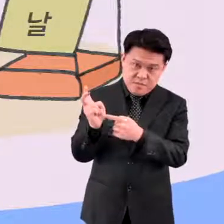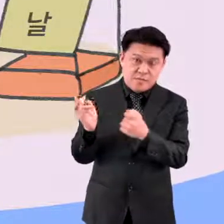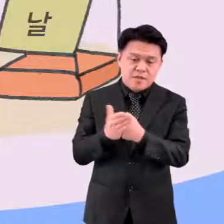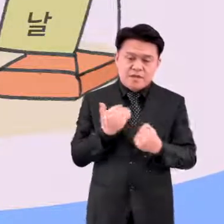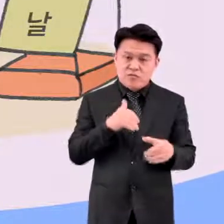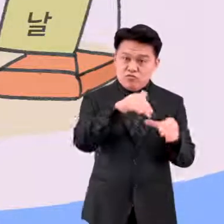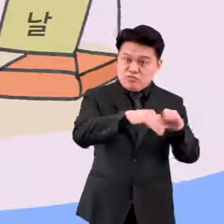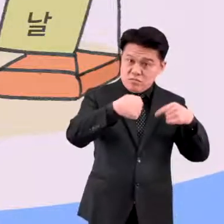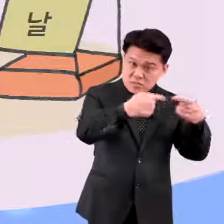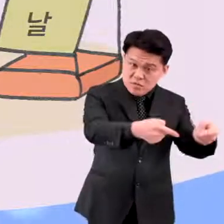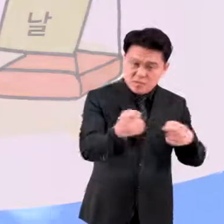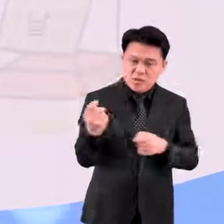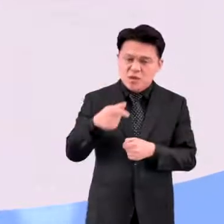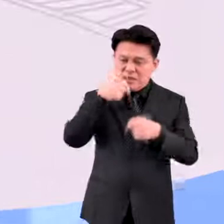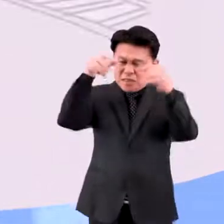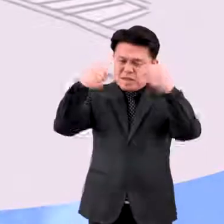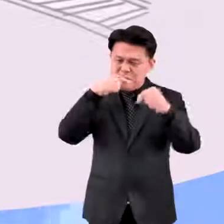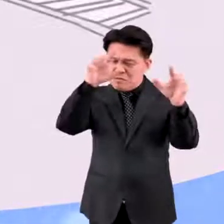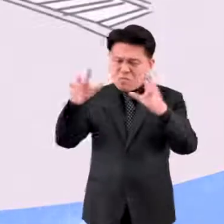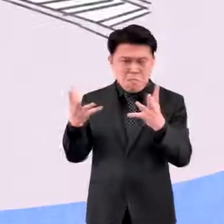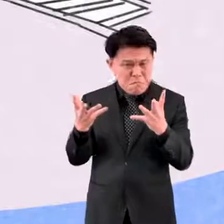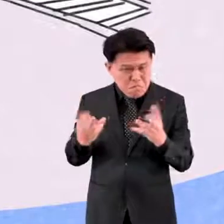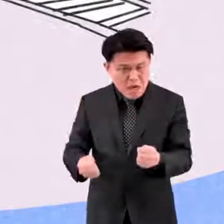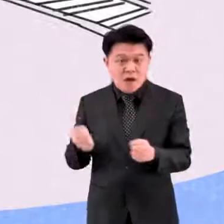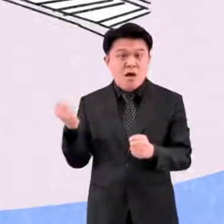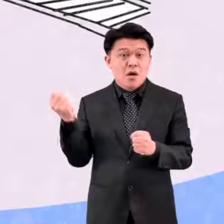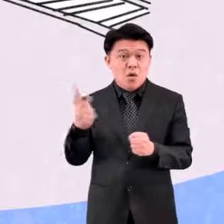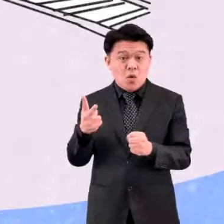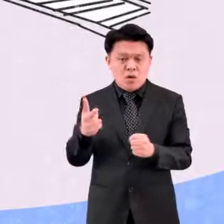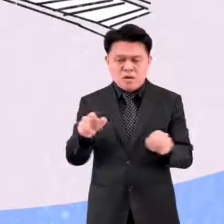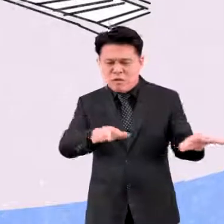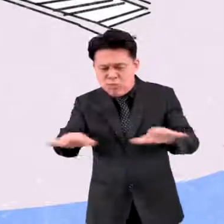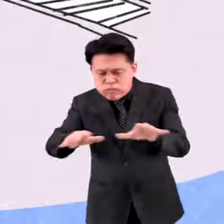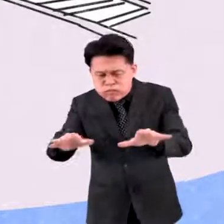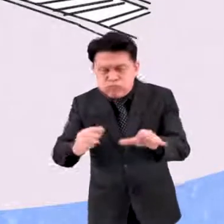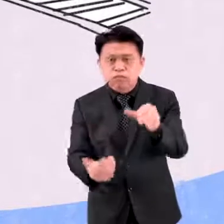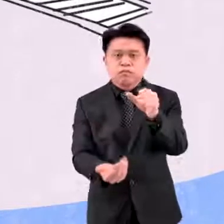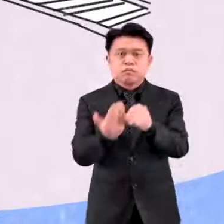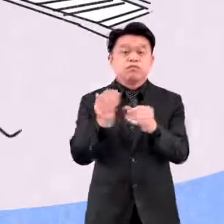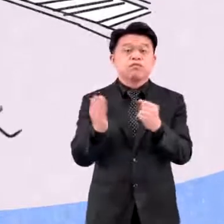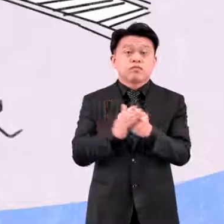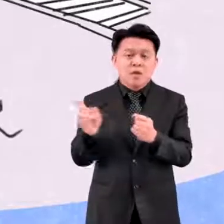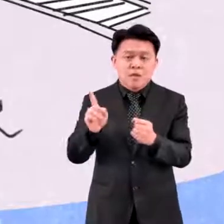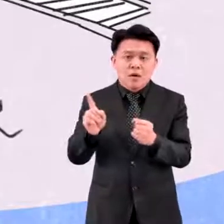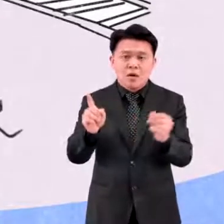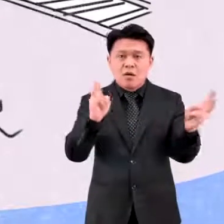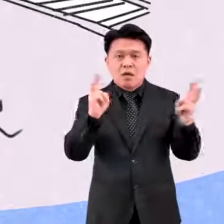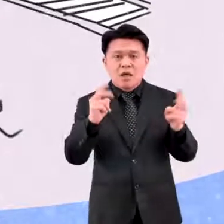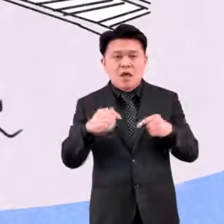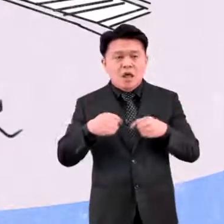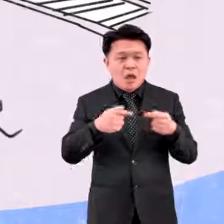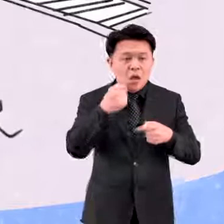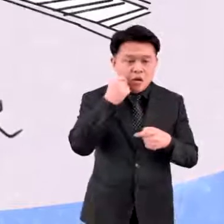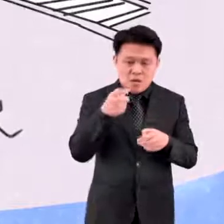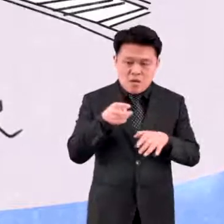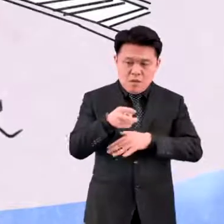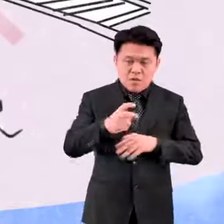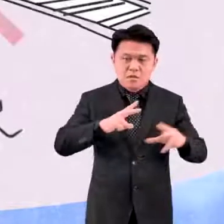법에 의하여 투표하는 경우 비나 눈이 많이 오거나 큰 지진 등과 같은